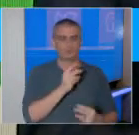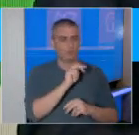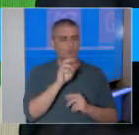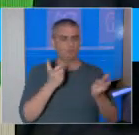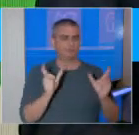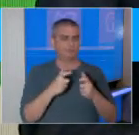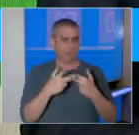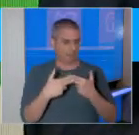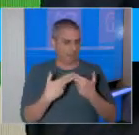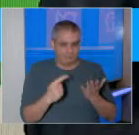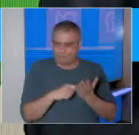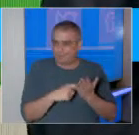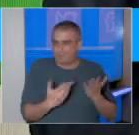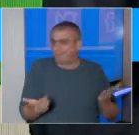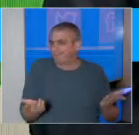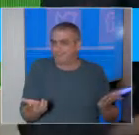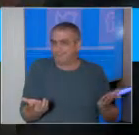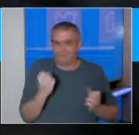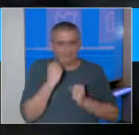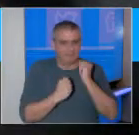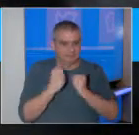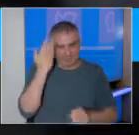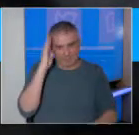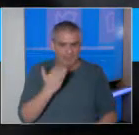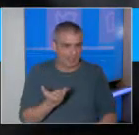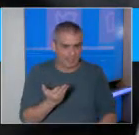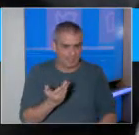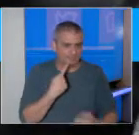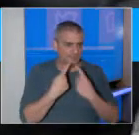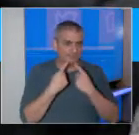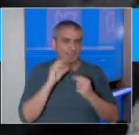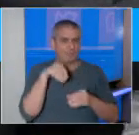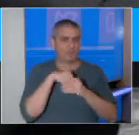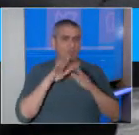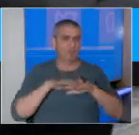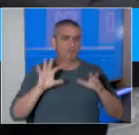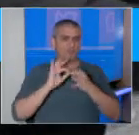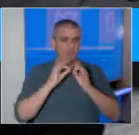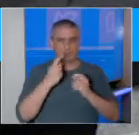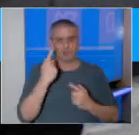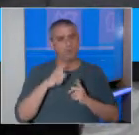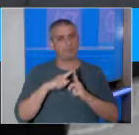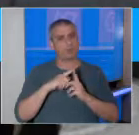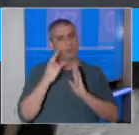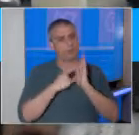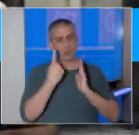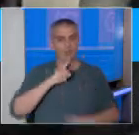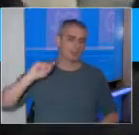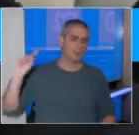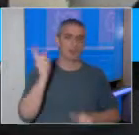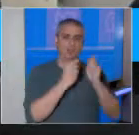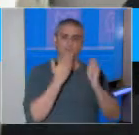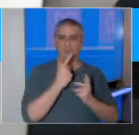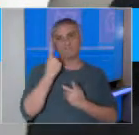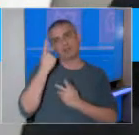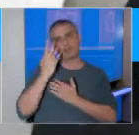בנושא הסגר הקרוב? כי אתה יודע, קשה להתעלם מהשיח, גם ברשתות החברתיות, על דין אחד לכלל אזרחי ישראל